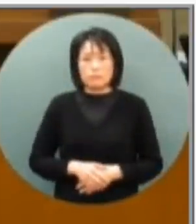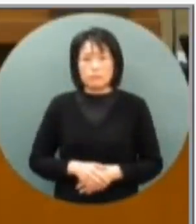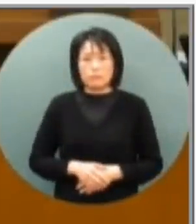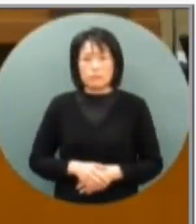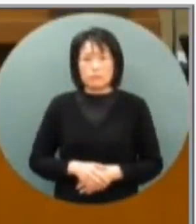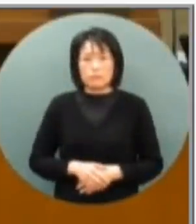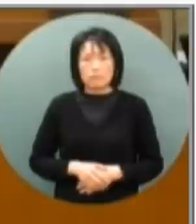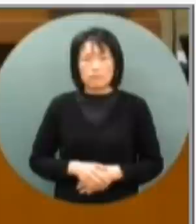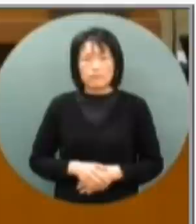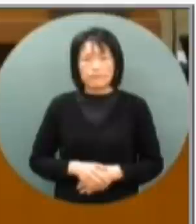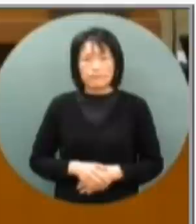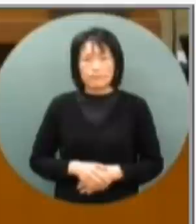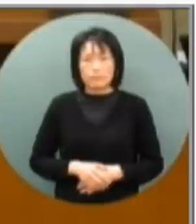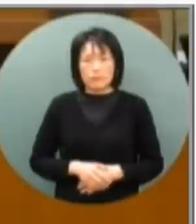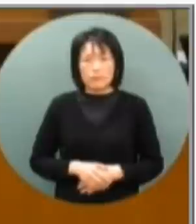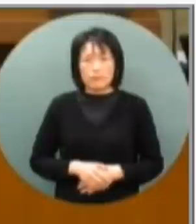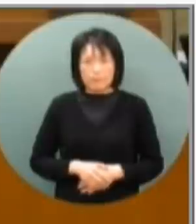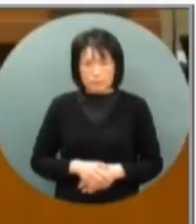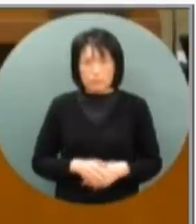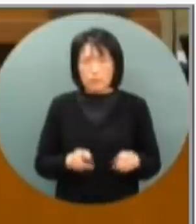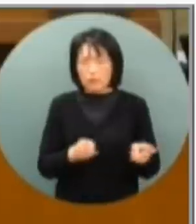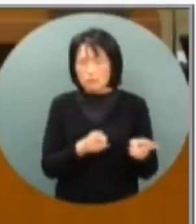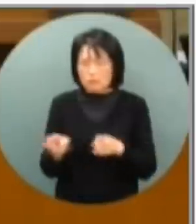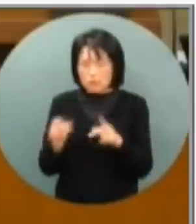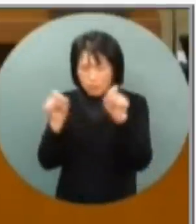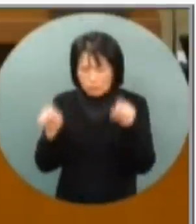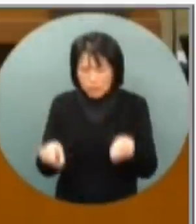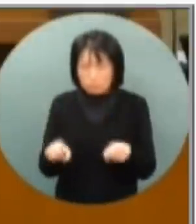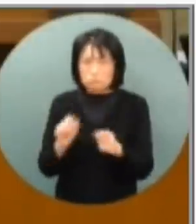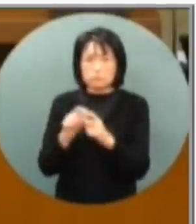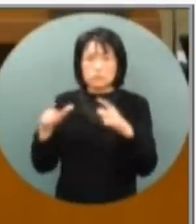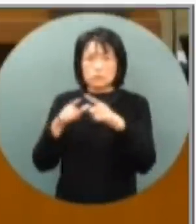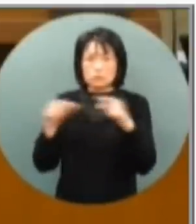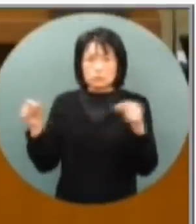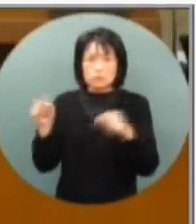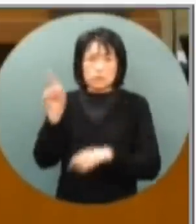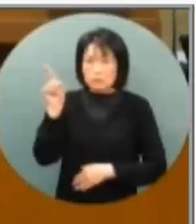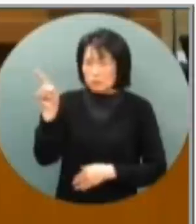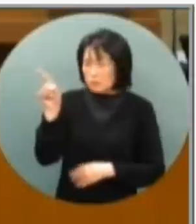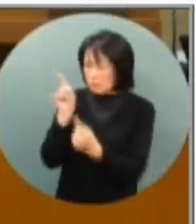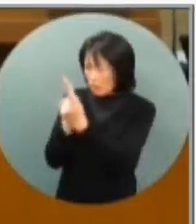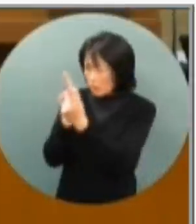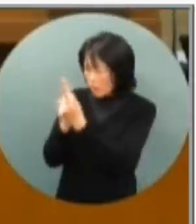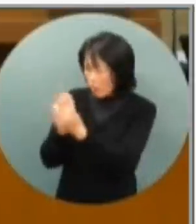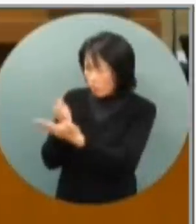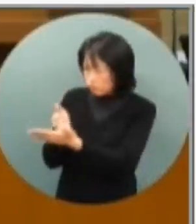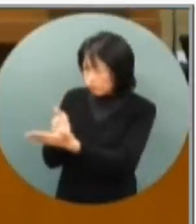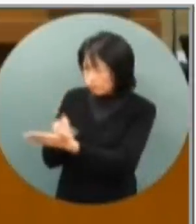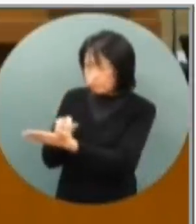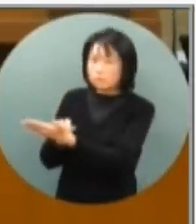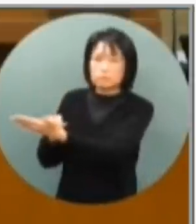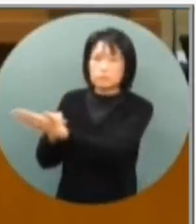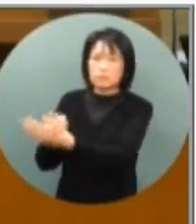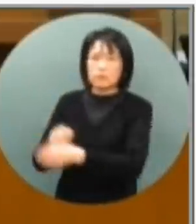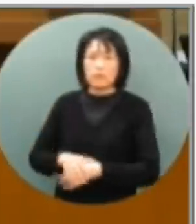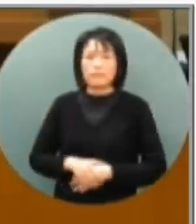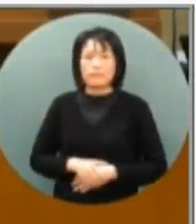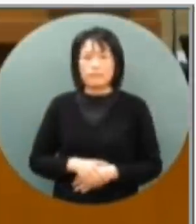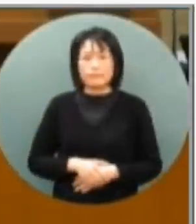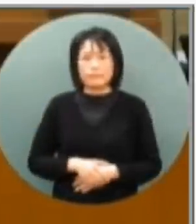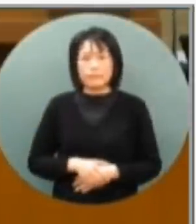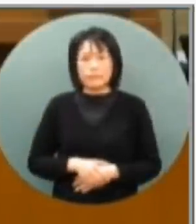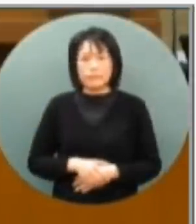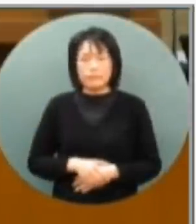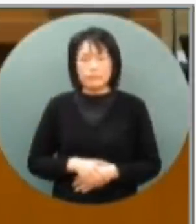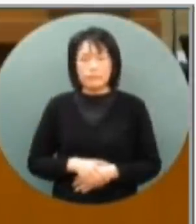致が開かないもんですから、これ制度の問題があるということで国の方にも、申し上げていったわけであります。それ